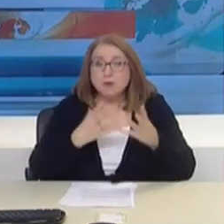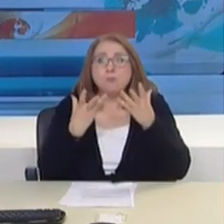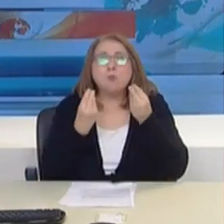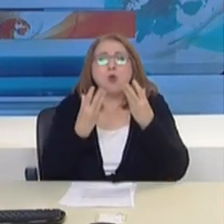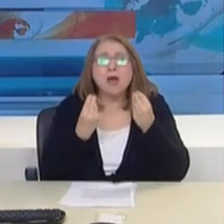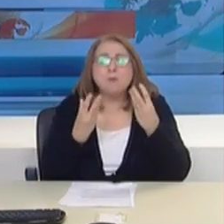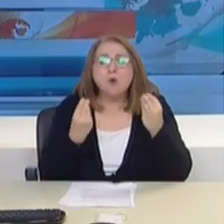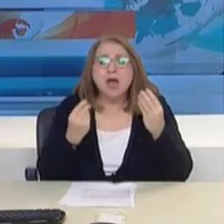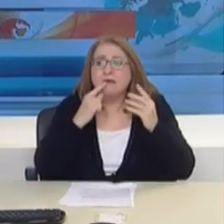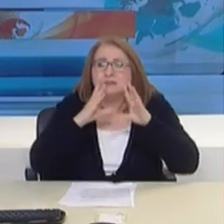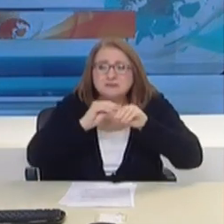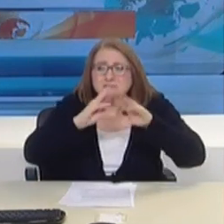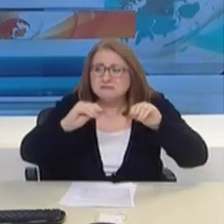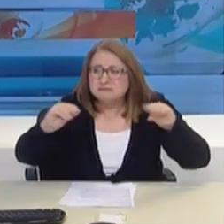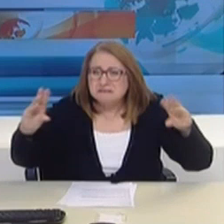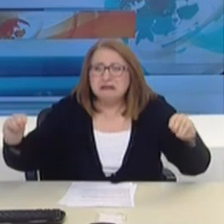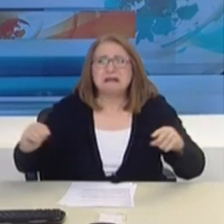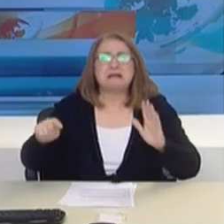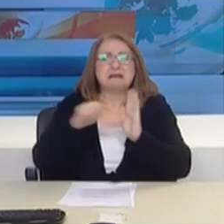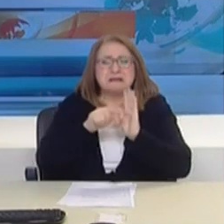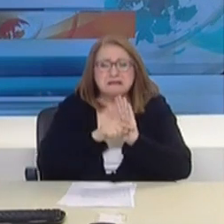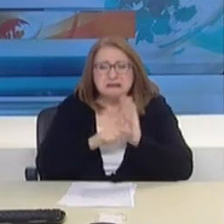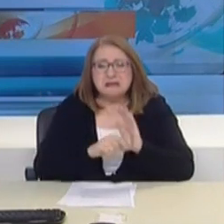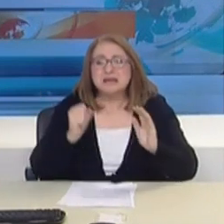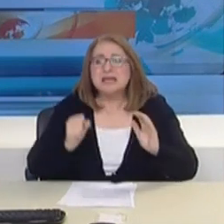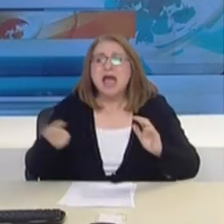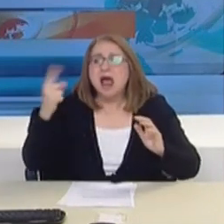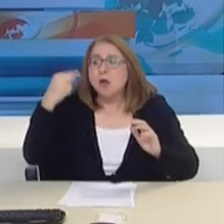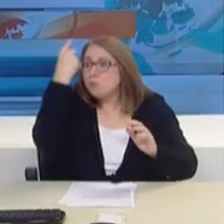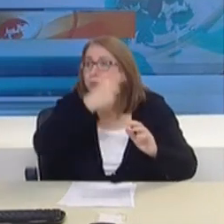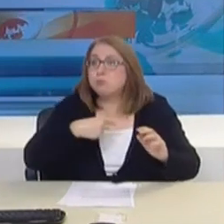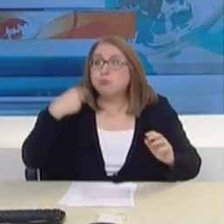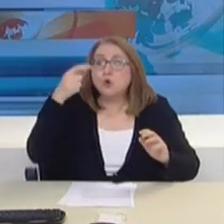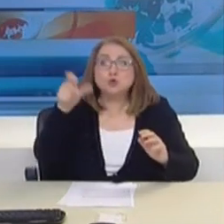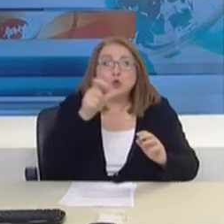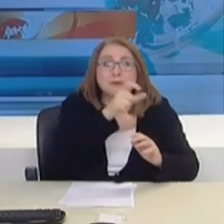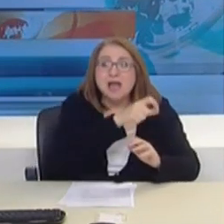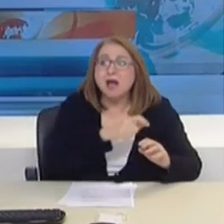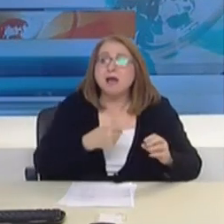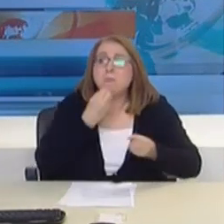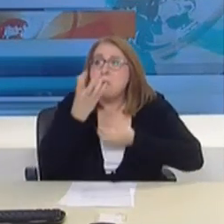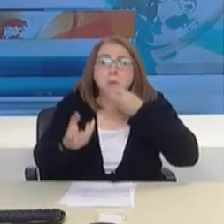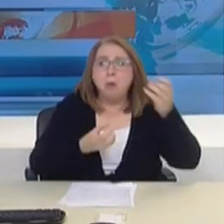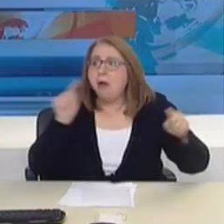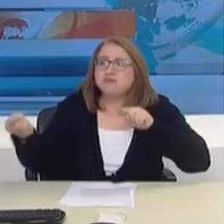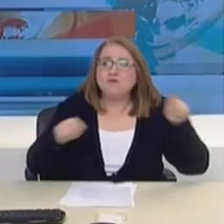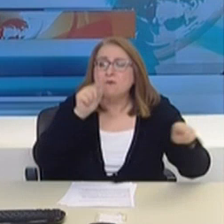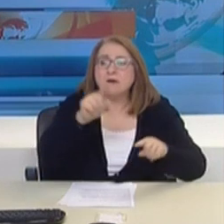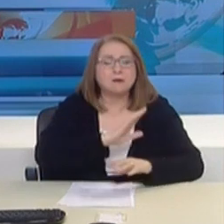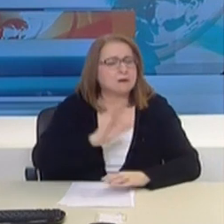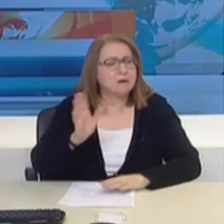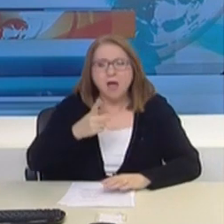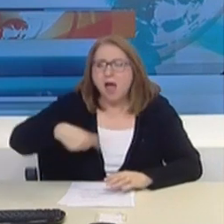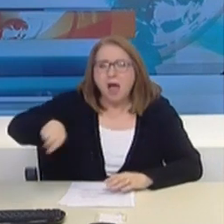περαιτέρω, καταστρατηγούν κάθε έννοια ατομικής ελευθερίας και προσωπικών δεδομένων, όταν μάλιστα δεν γνωρίζουν ή κρίνονται στα αληθινά γεγονότα.